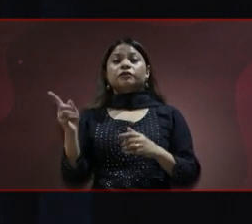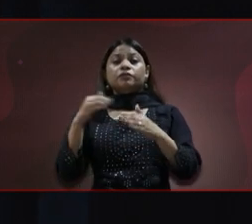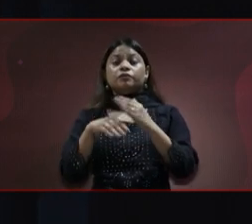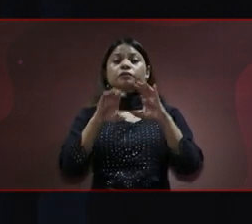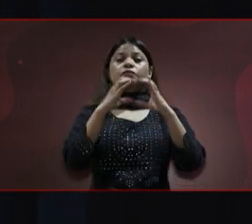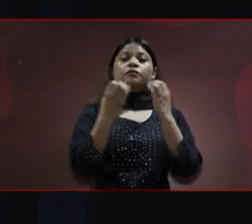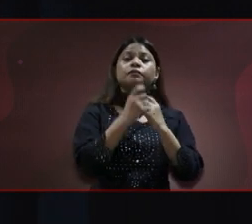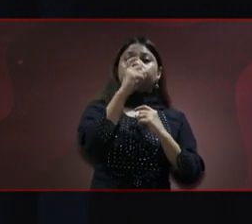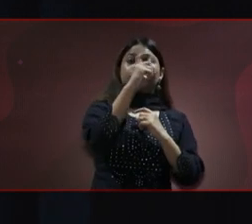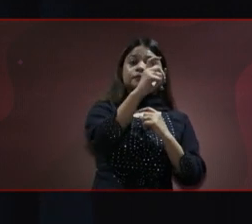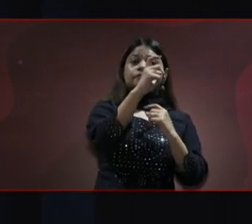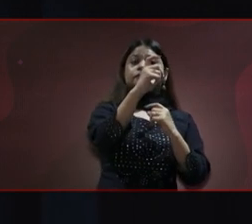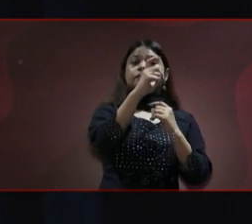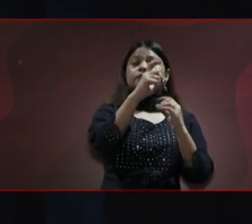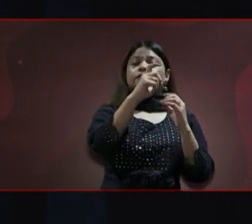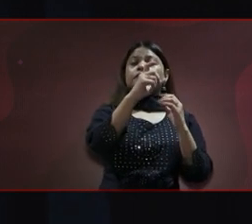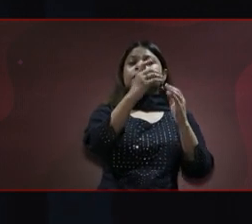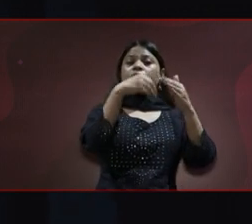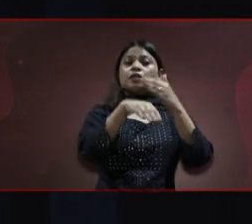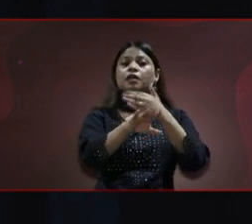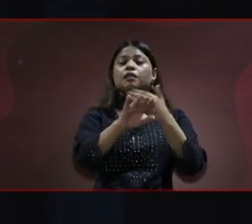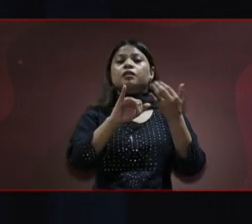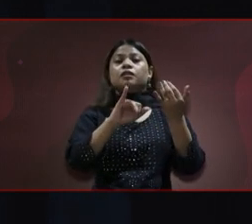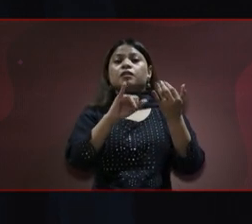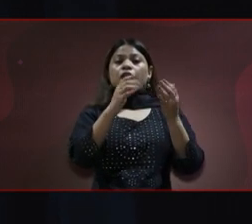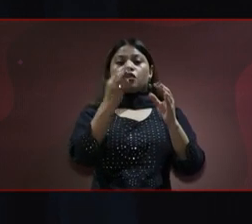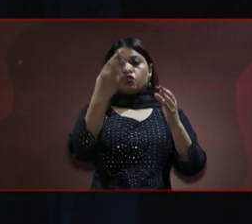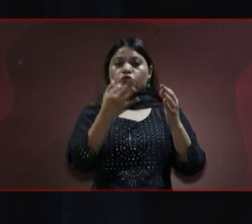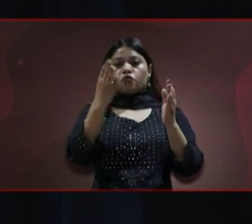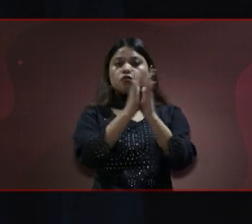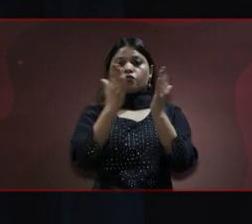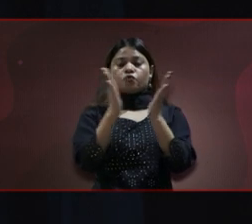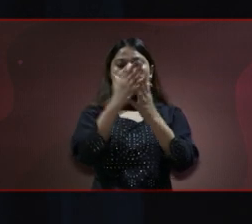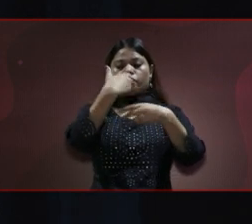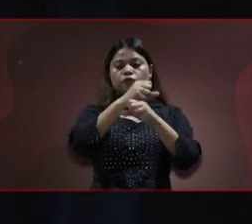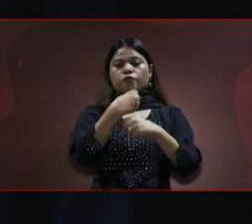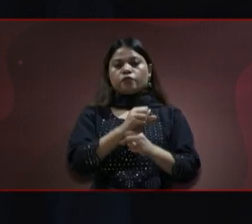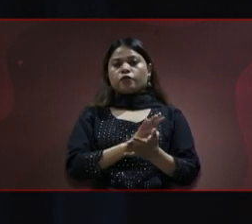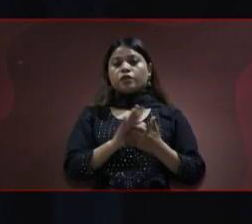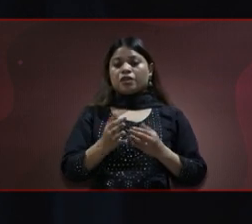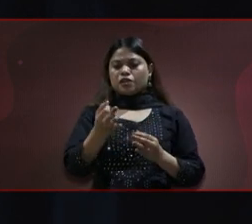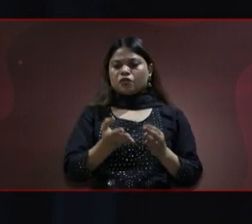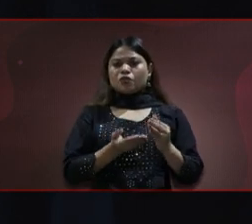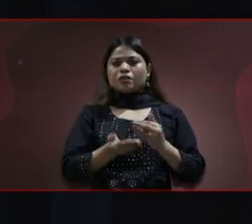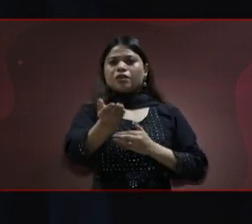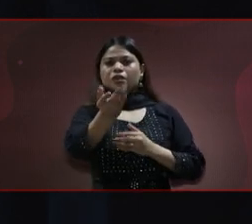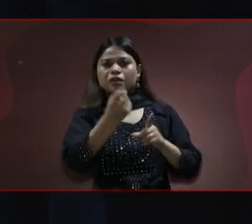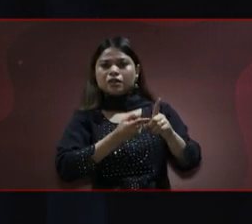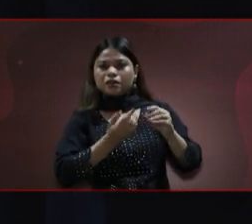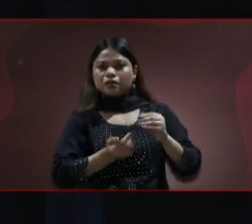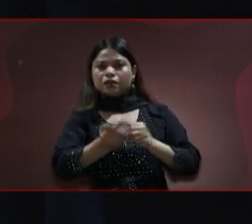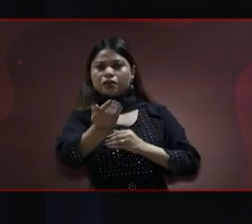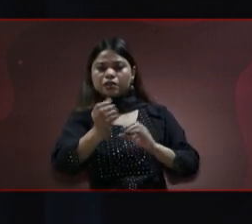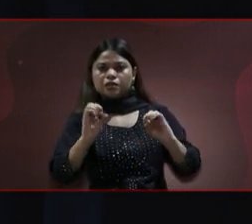7 स्टैंडर्ड्स की, 7 कक्षा की किताब नई बन चुकी है। और अगले शिक्षा वर्ष में शायद जो रेस्ट